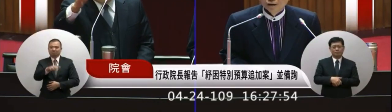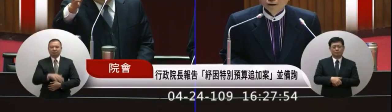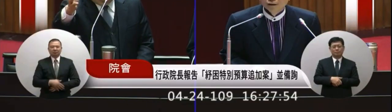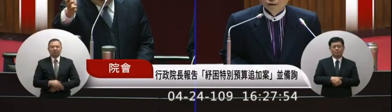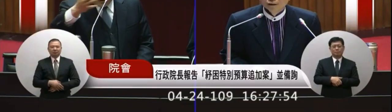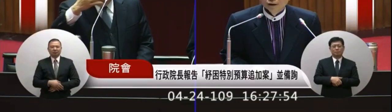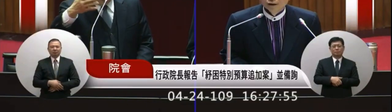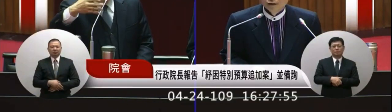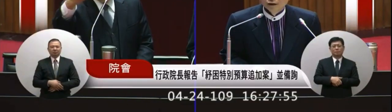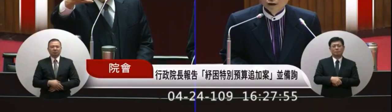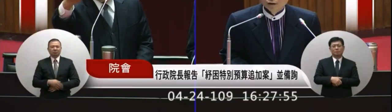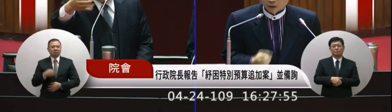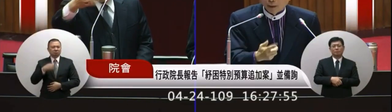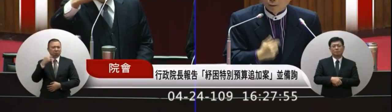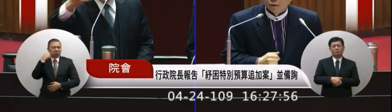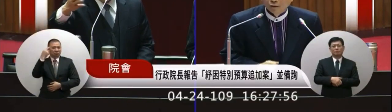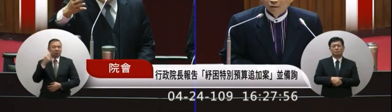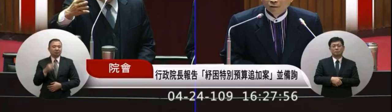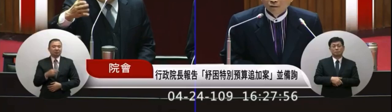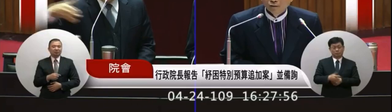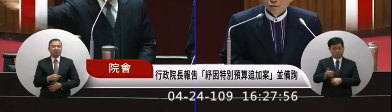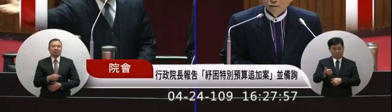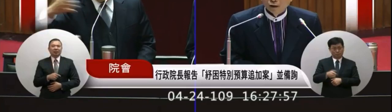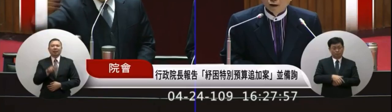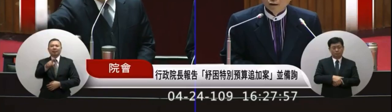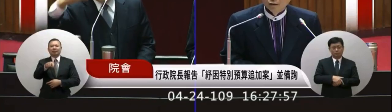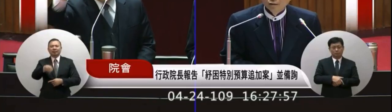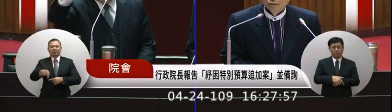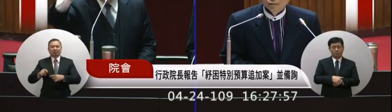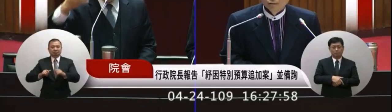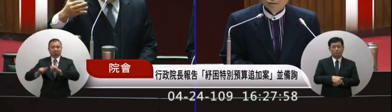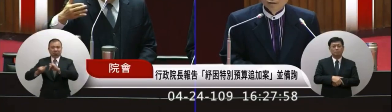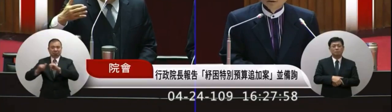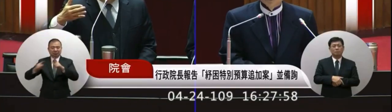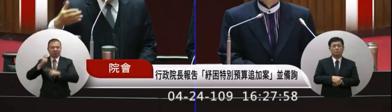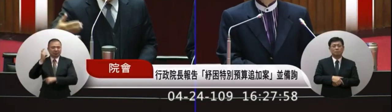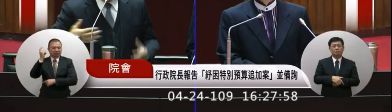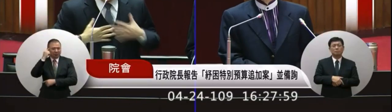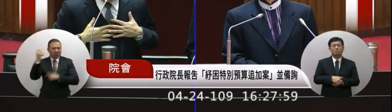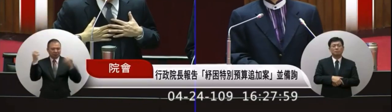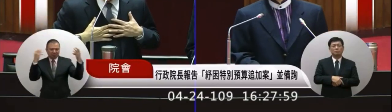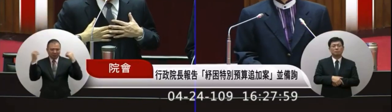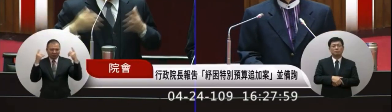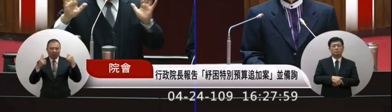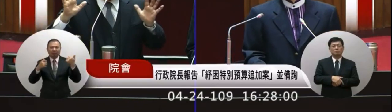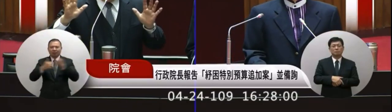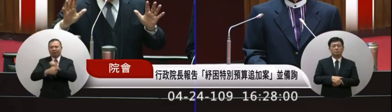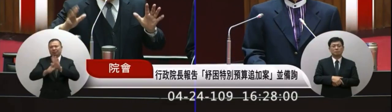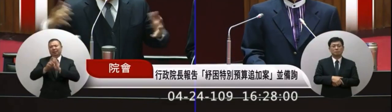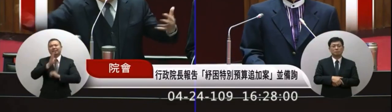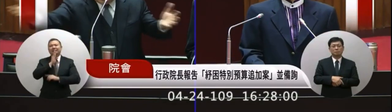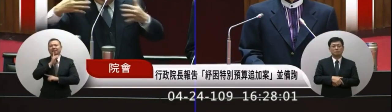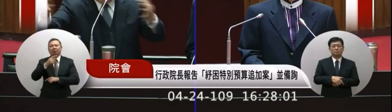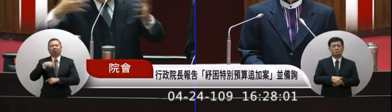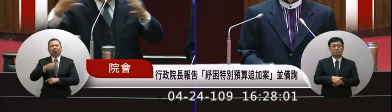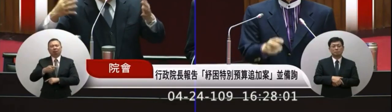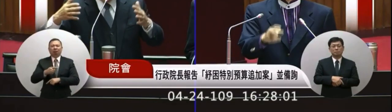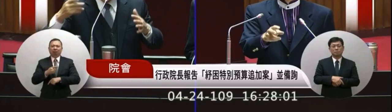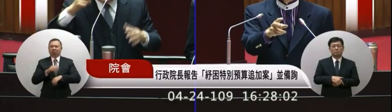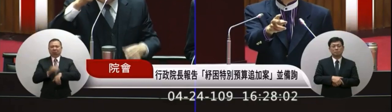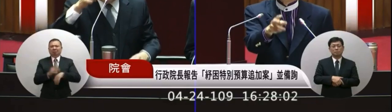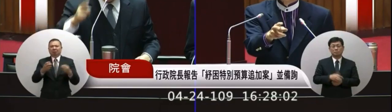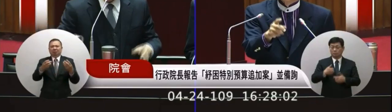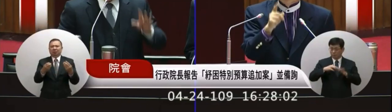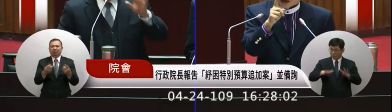我感觉你都尽量，因为你民意代表，吸收各种民意来哈。啊，我 也无遐熬嘛，所以尽量